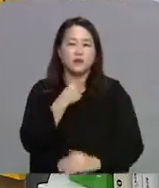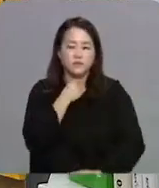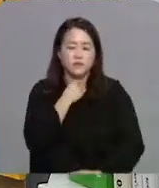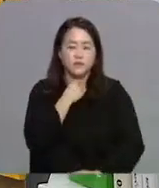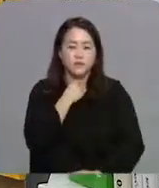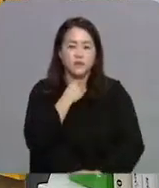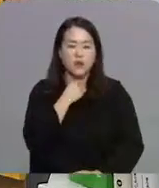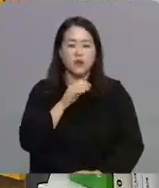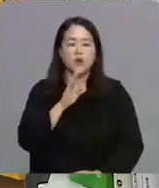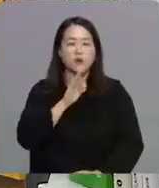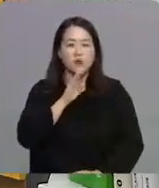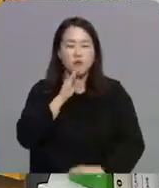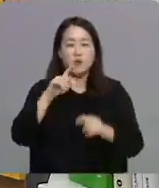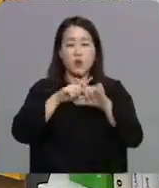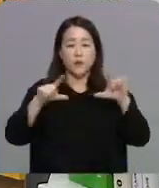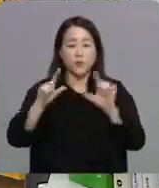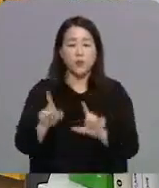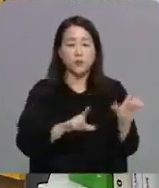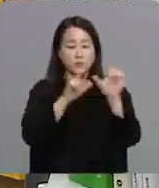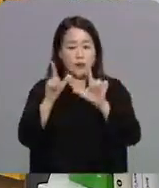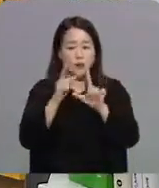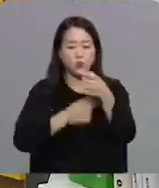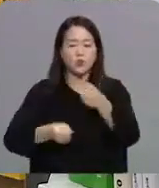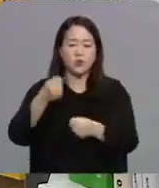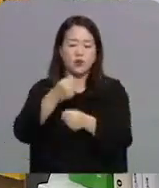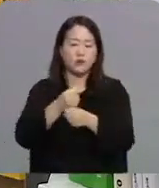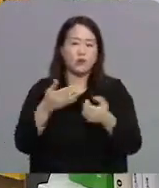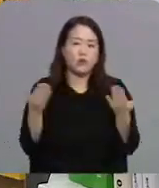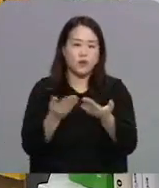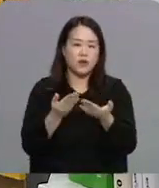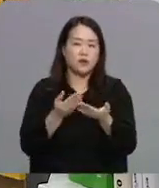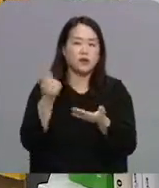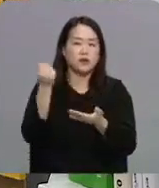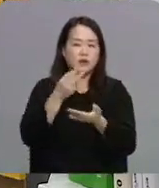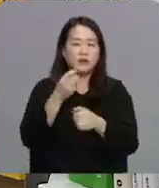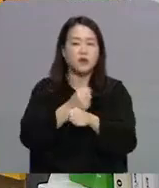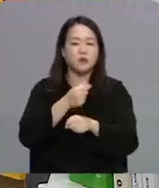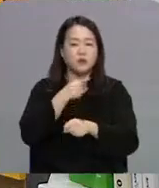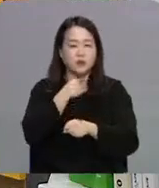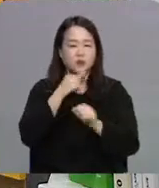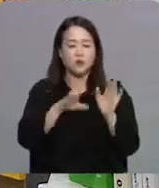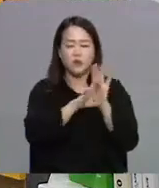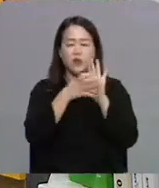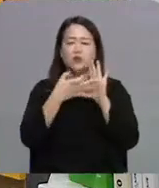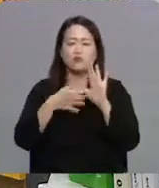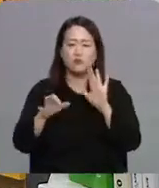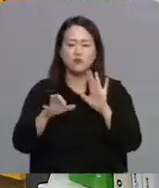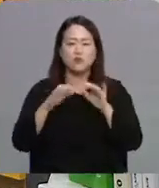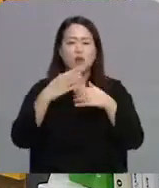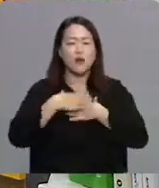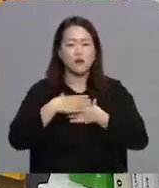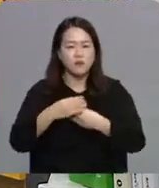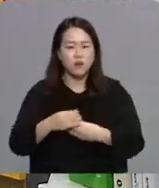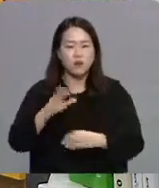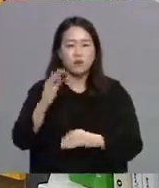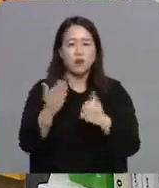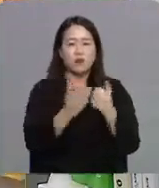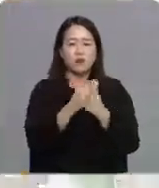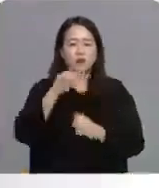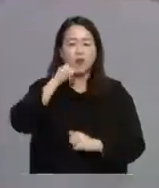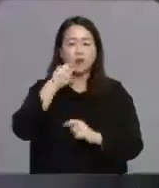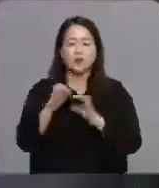진짜 일상으로 돌아가서 일을 하고 싶고 코로나도 좀 진정돼서 또 어려운 소상공인들도 잘.